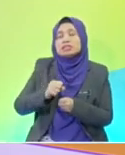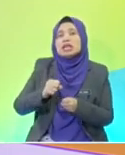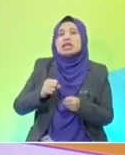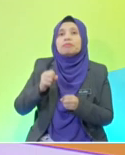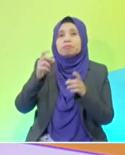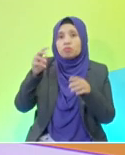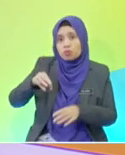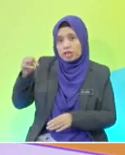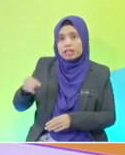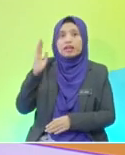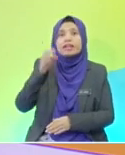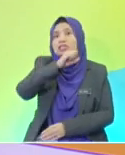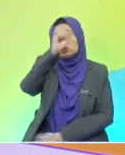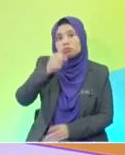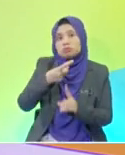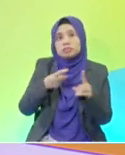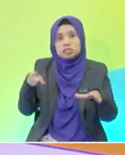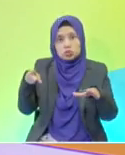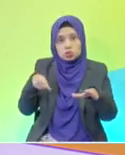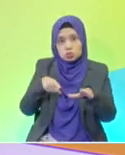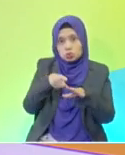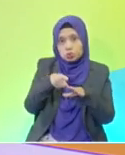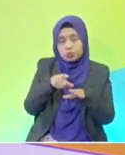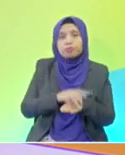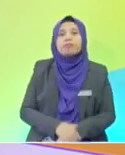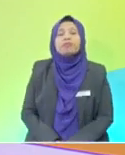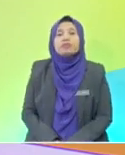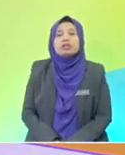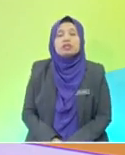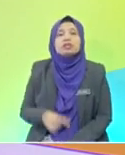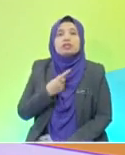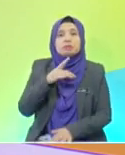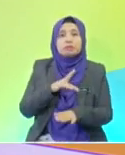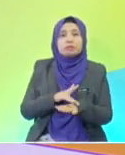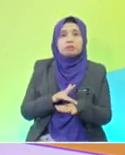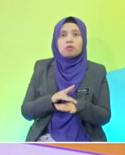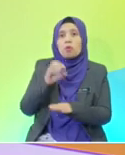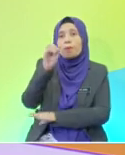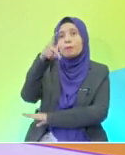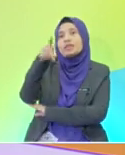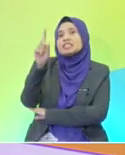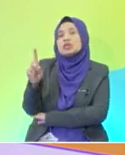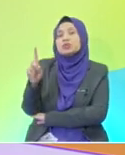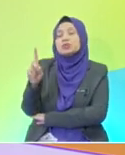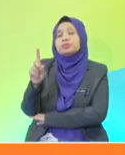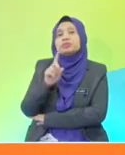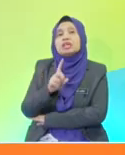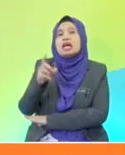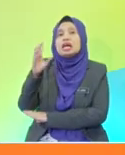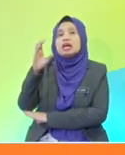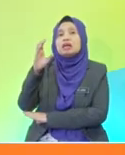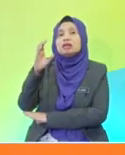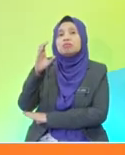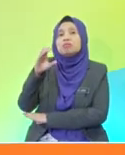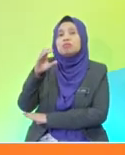akan disoal dari sudut kita Panggil sebagai Opi satu di mana calon